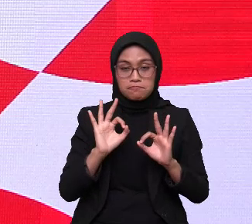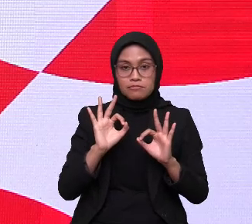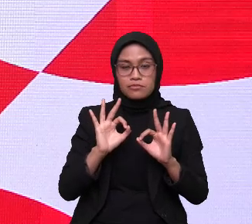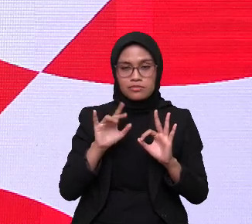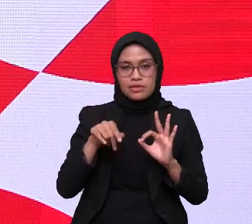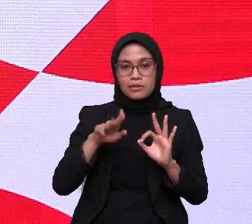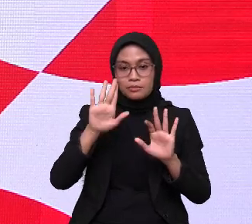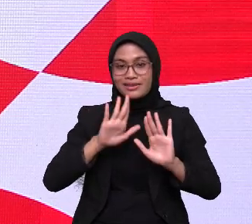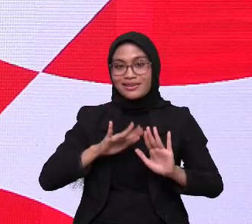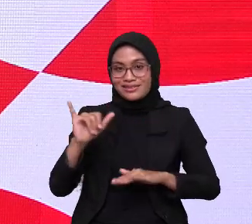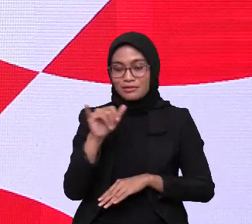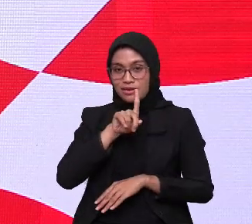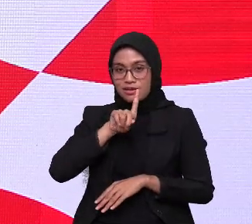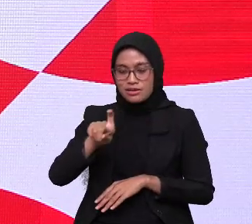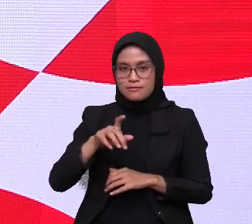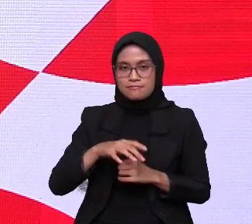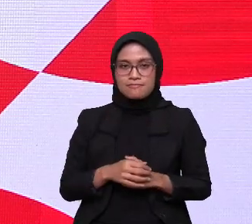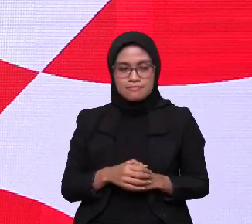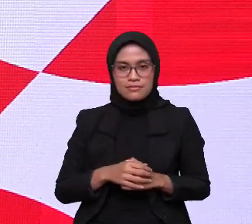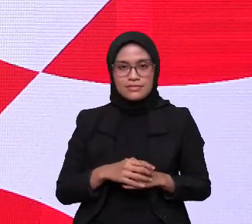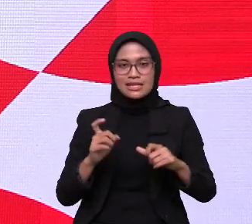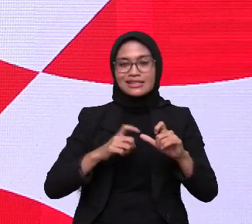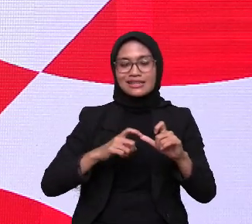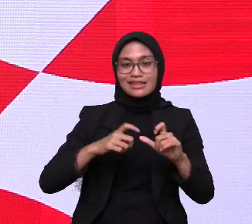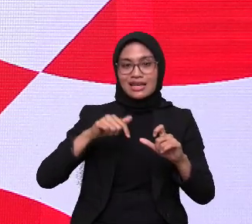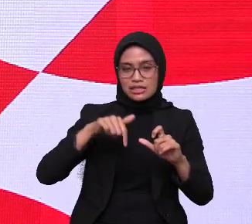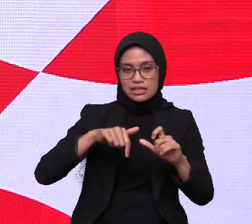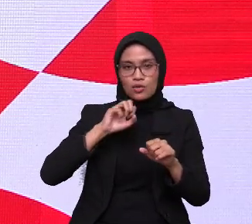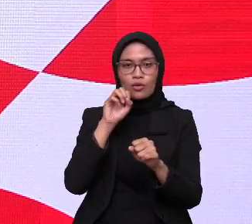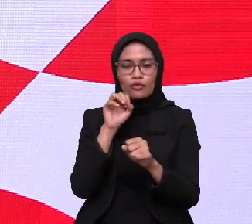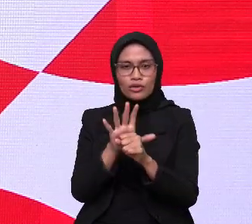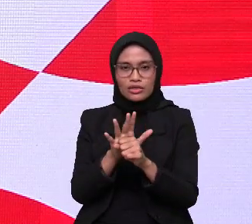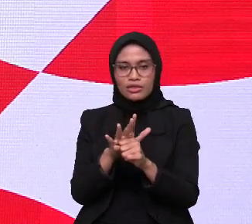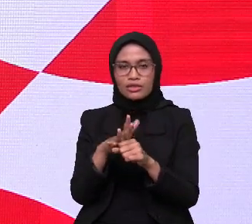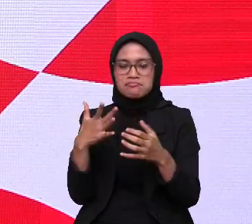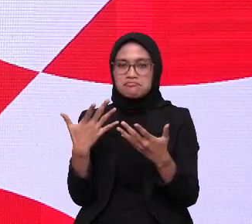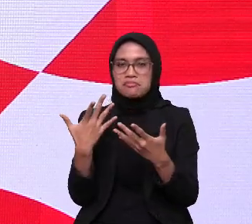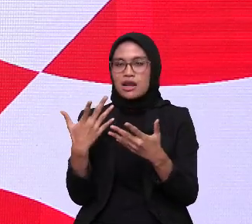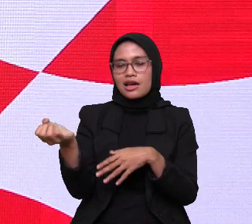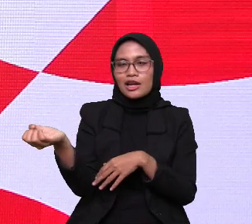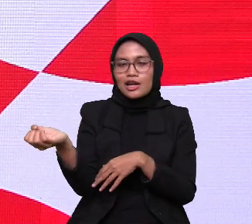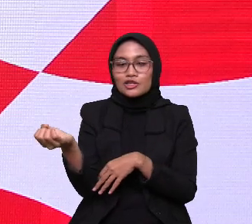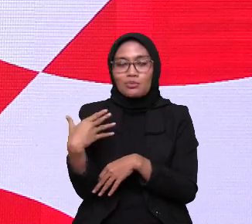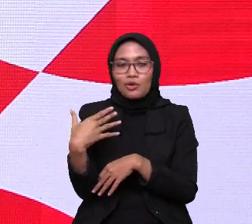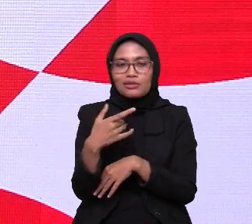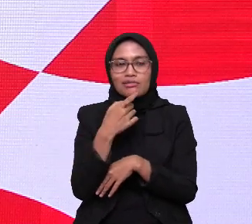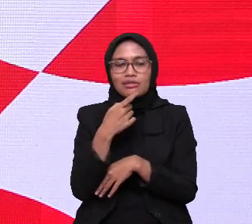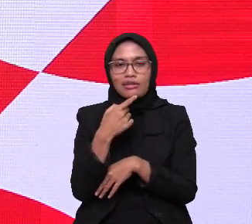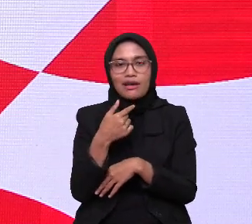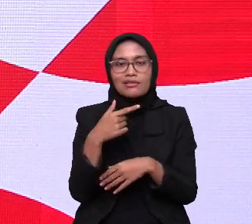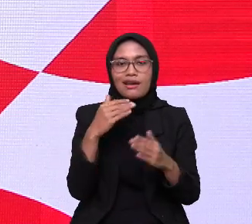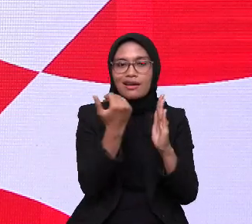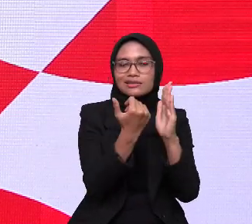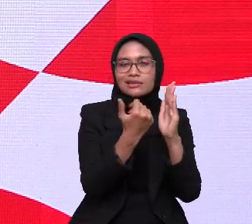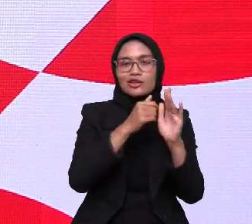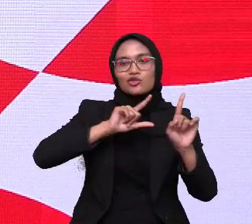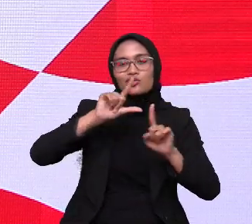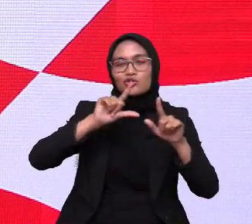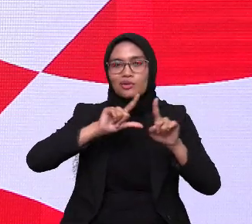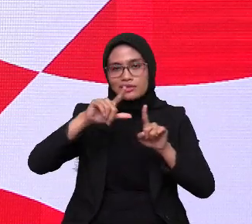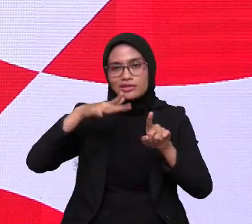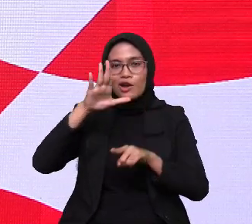Bagaimana pemantauan Satgas terhadap acara 17-an yang ada di masyarakat Apakah cukup tertib trotoar kesehatan mengingat